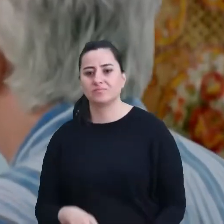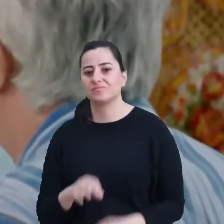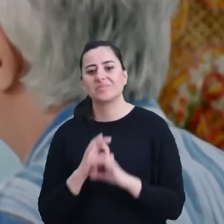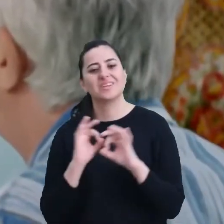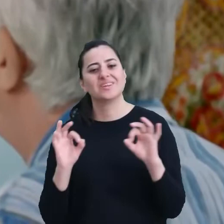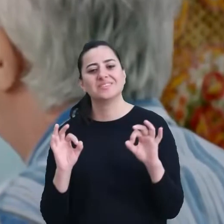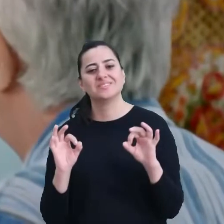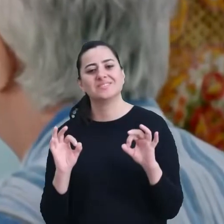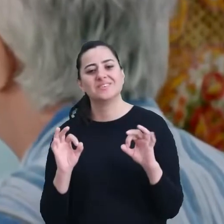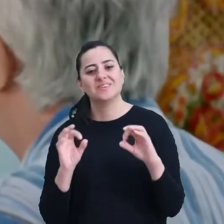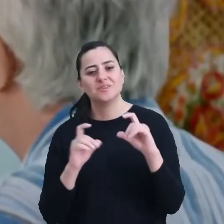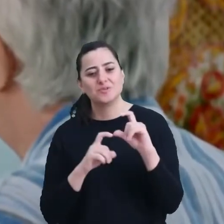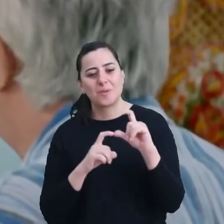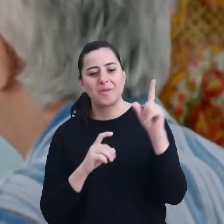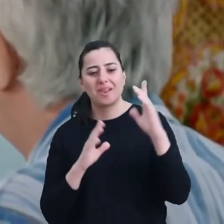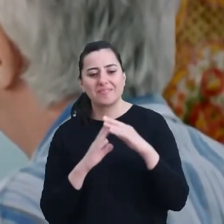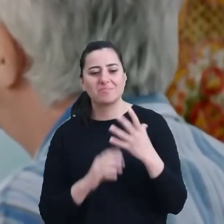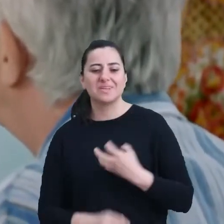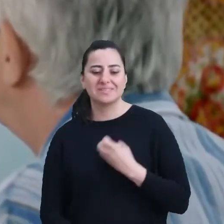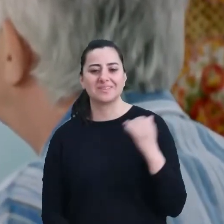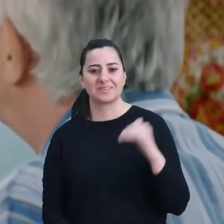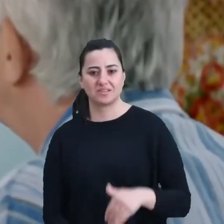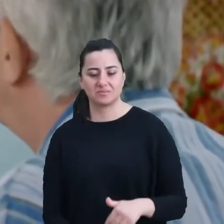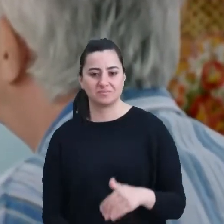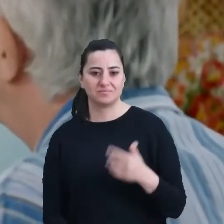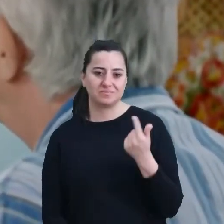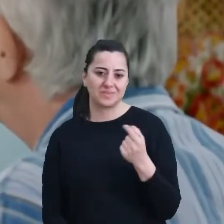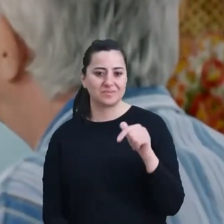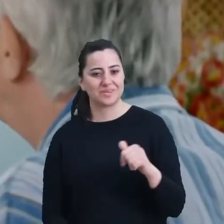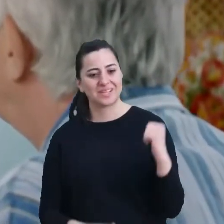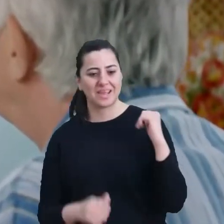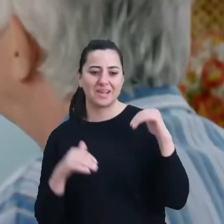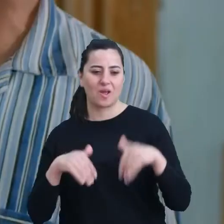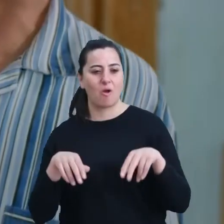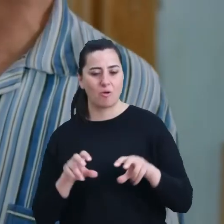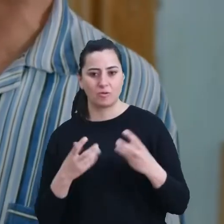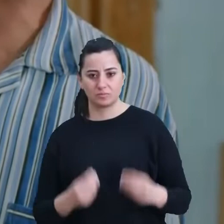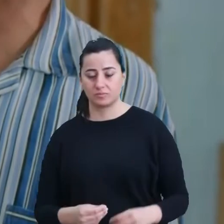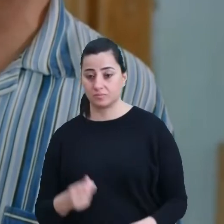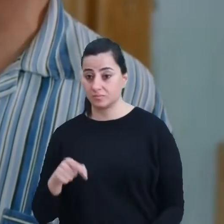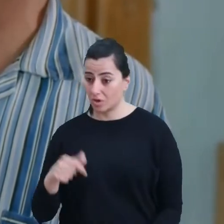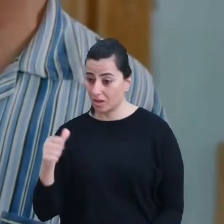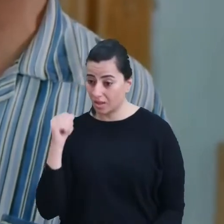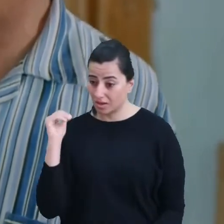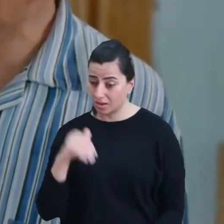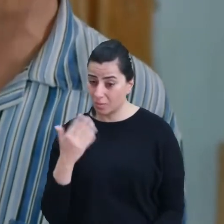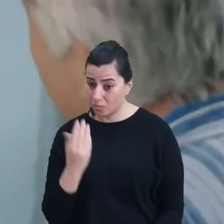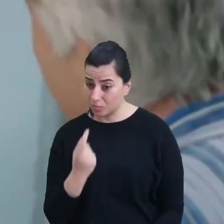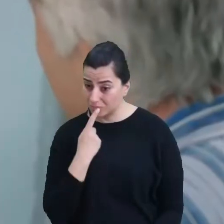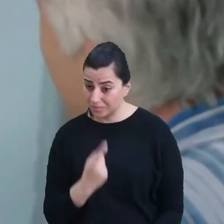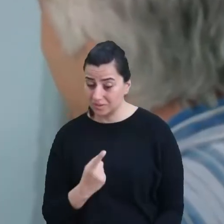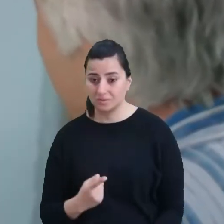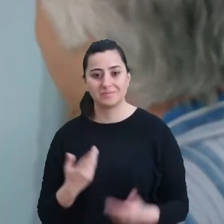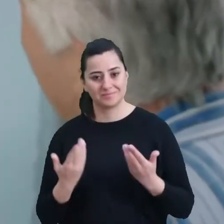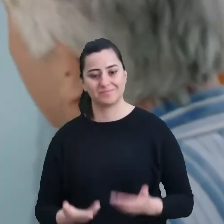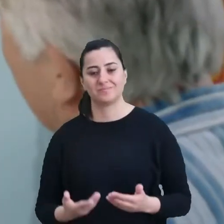Hiç. Süleyman'ın evde biraz sıkıldım da. Gelip buraya geri yerleşeyim dedim amca. Buraya geri yerleşeyim dedin, öyle mi?